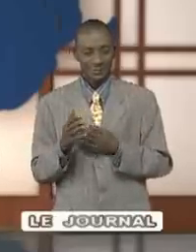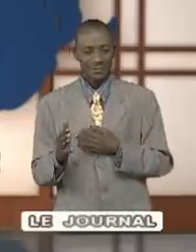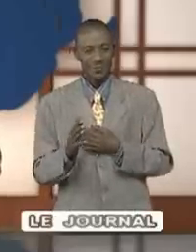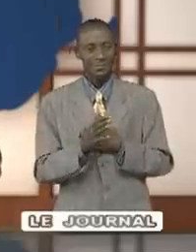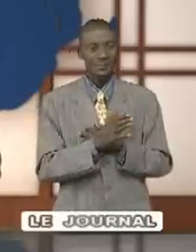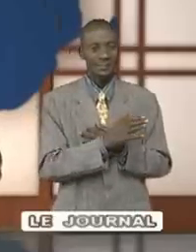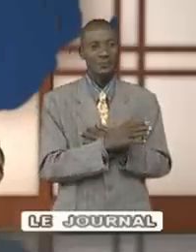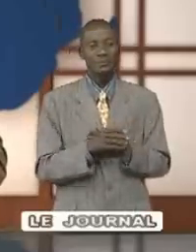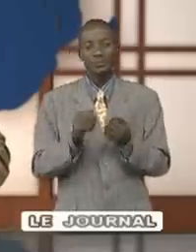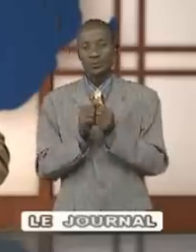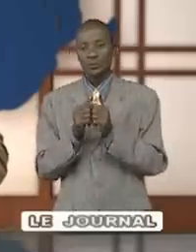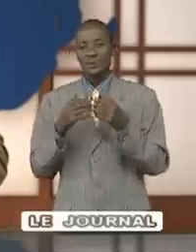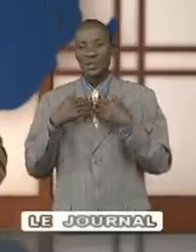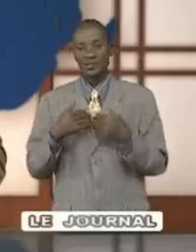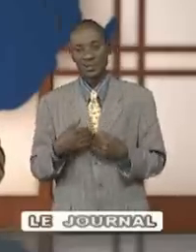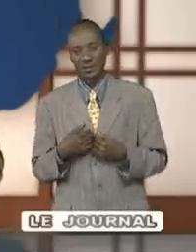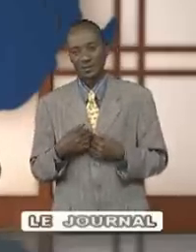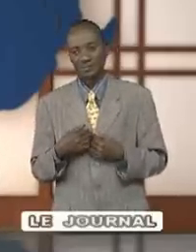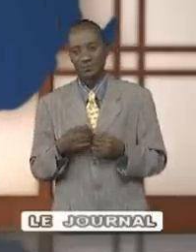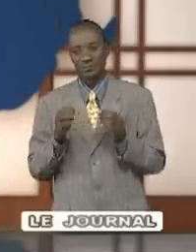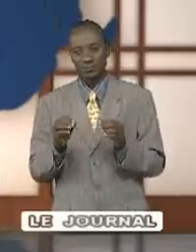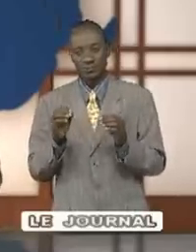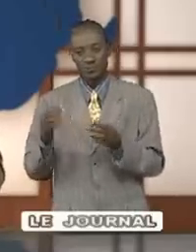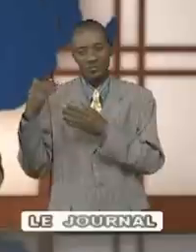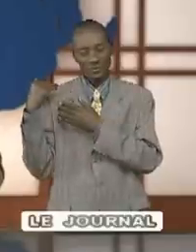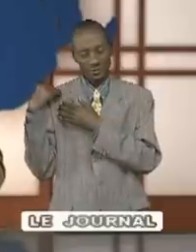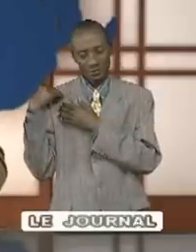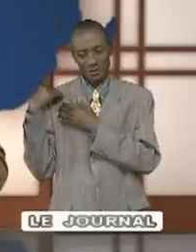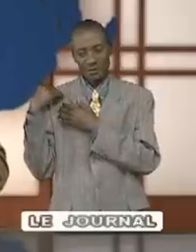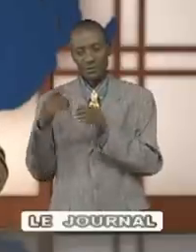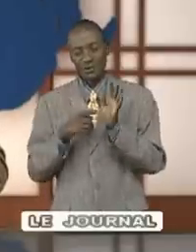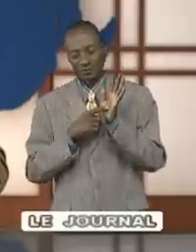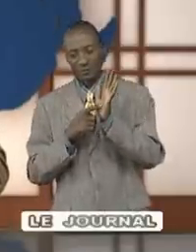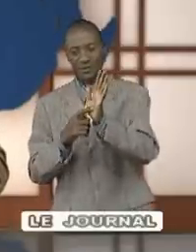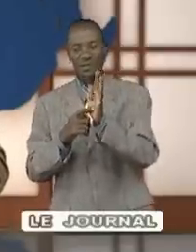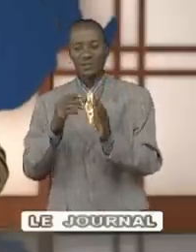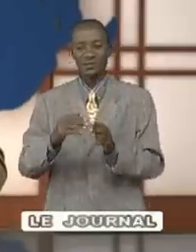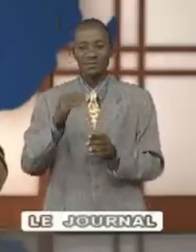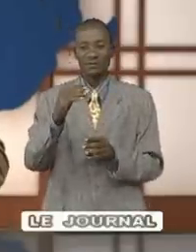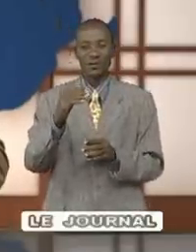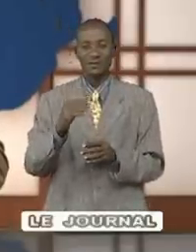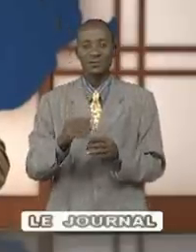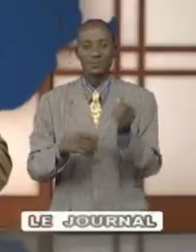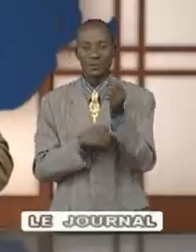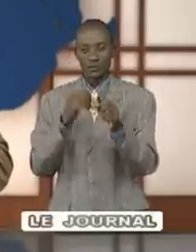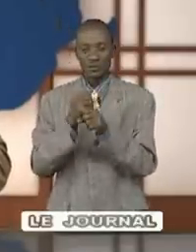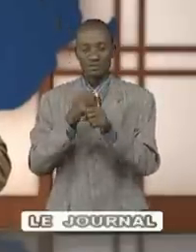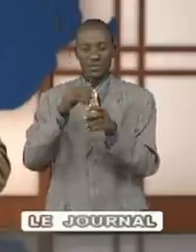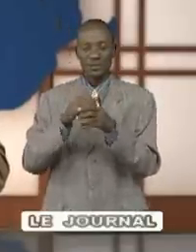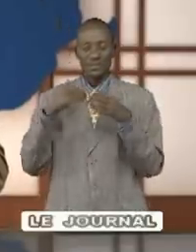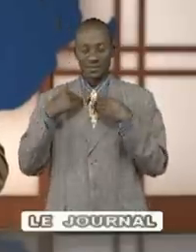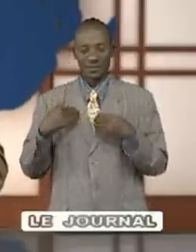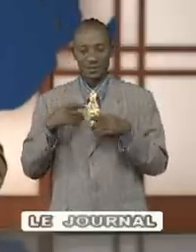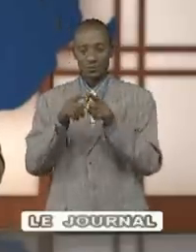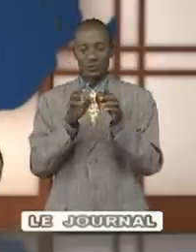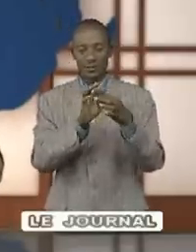Réforme dans le secteur de la santé, le nouveau cadre organique a été présenté aujourd'hui au cours d'une réunion avec les agents et cadres du ministère de la Santé ainsi qu'aux partenaires sociaux.